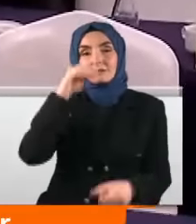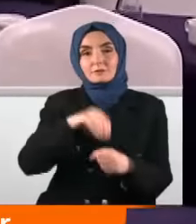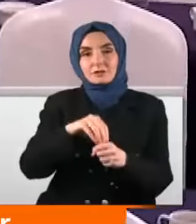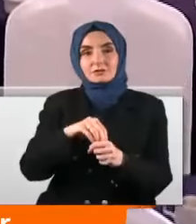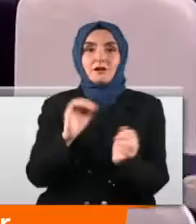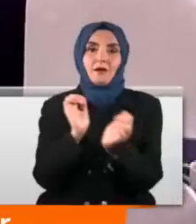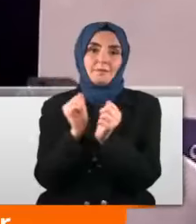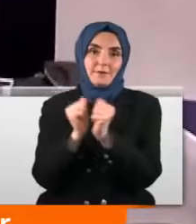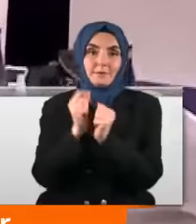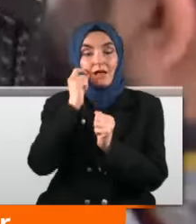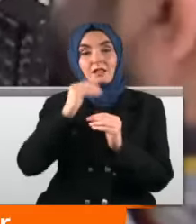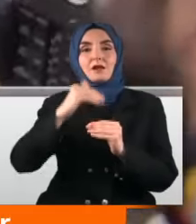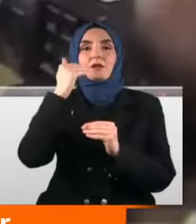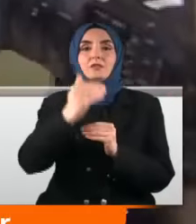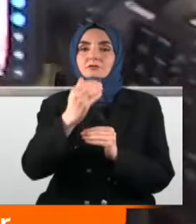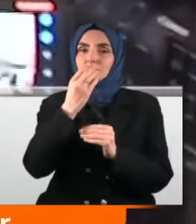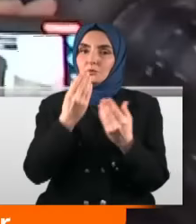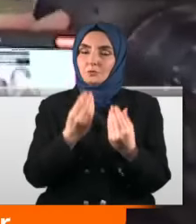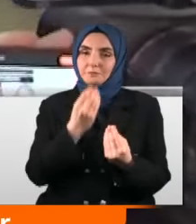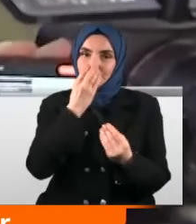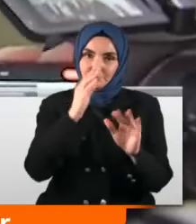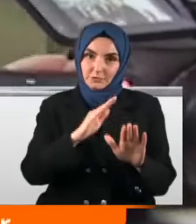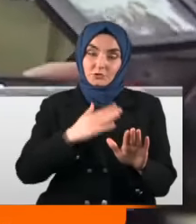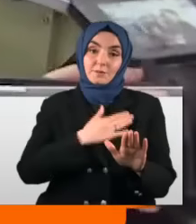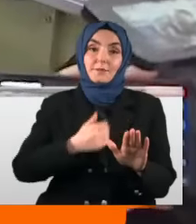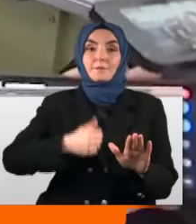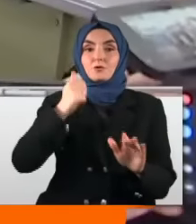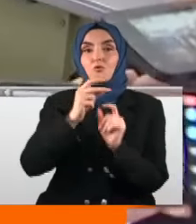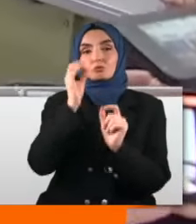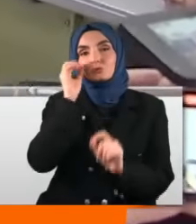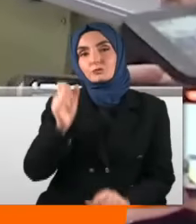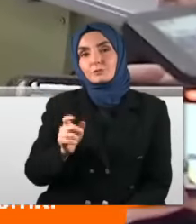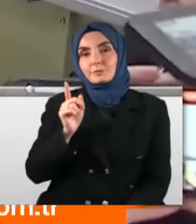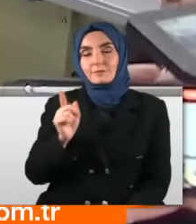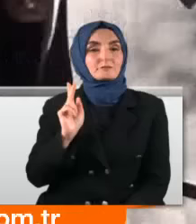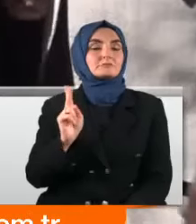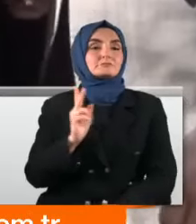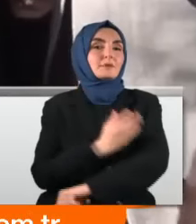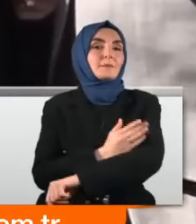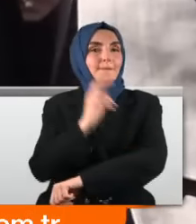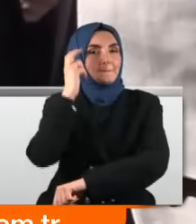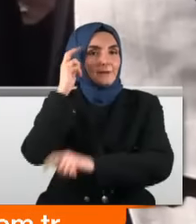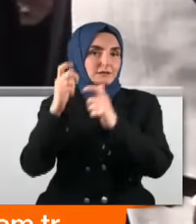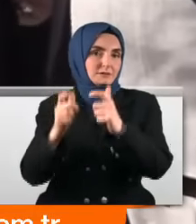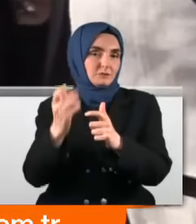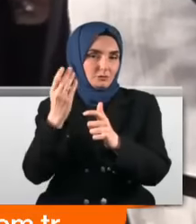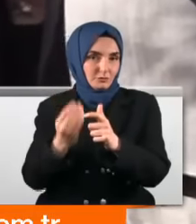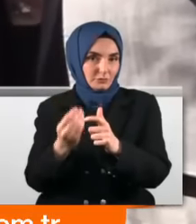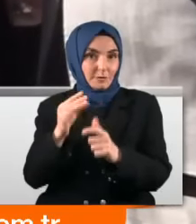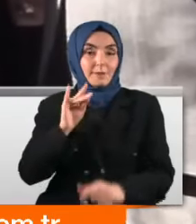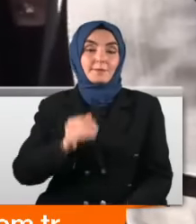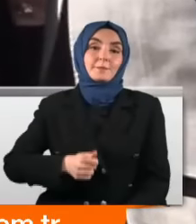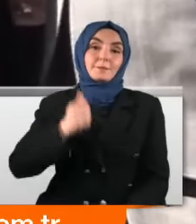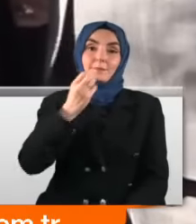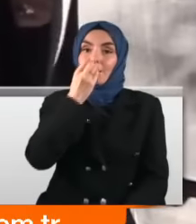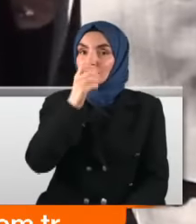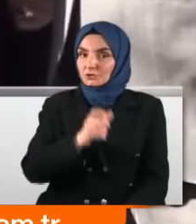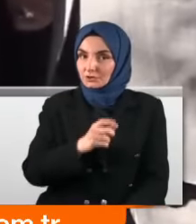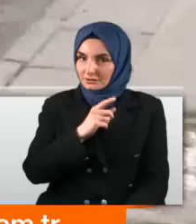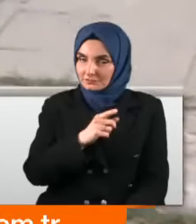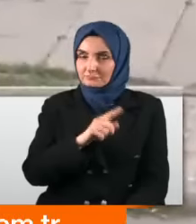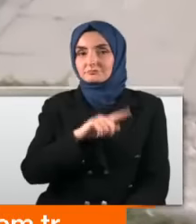Ankara dışında geçirecek. CHP Genel Başkanı Özgür Özel memleketi Manisa'da olacak. MHP Genel Başkanı Devlet Bahçeli ve